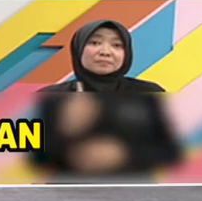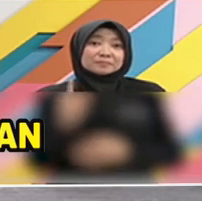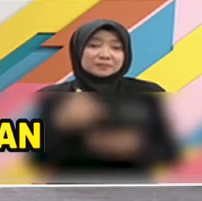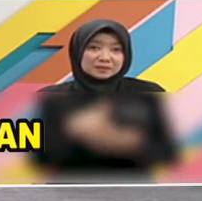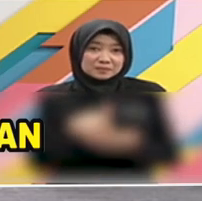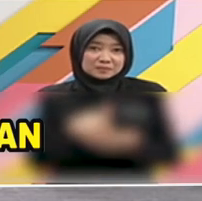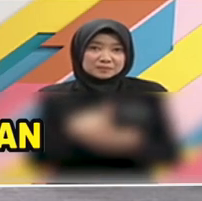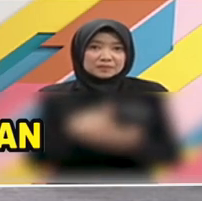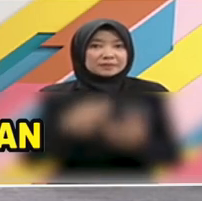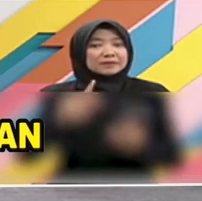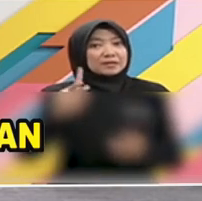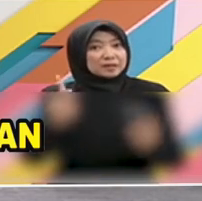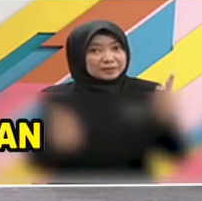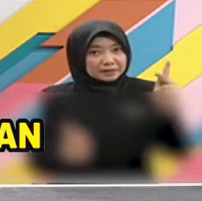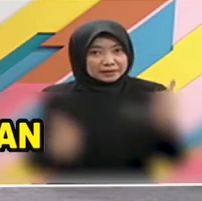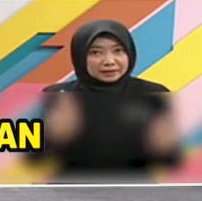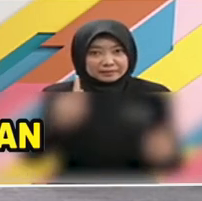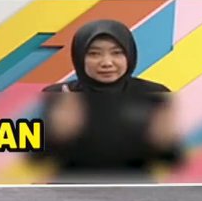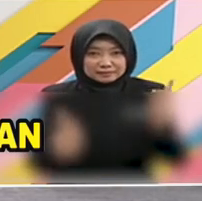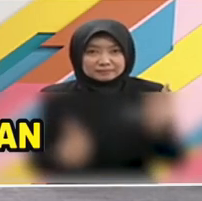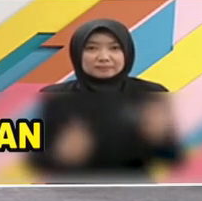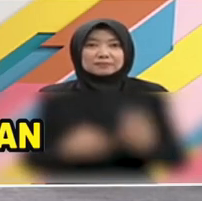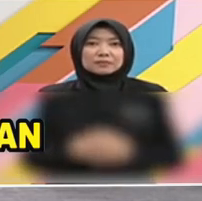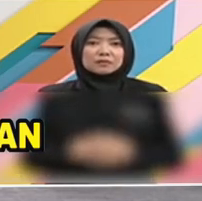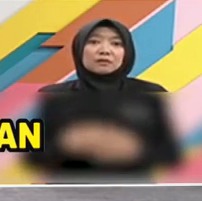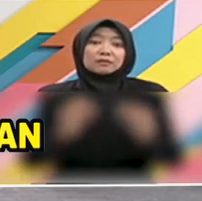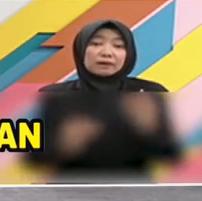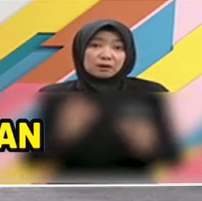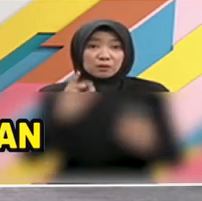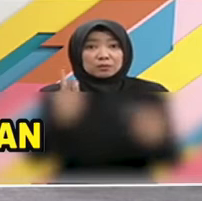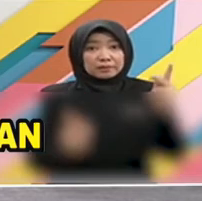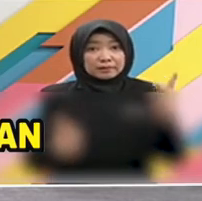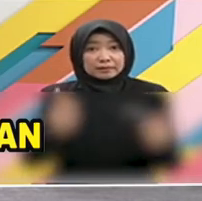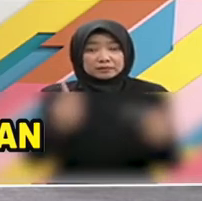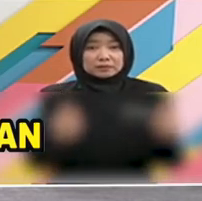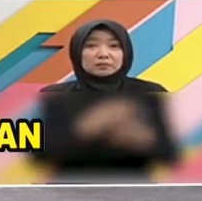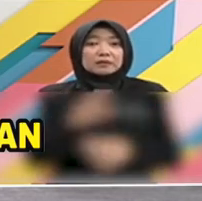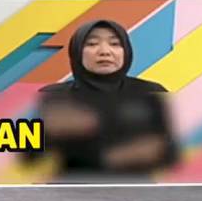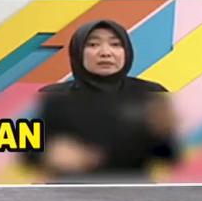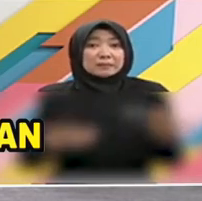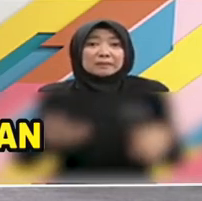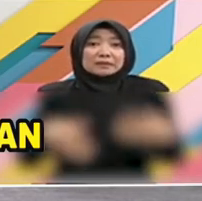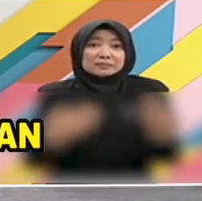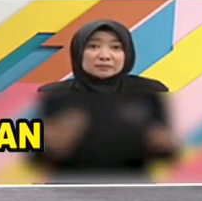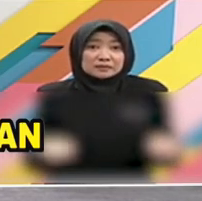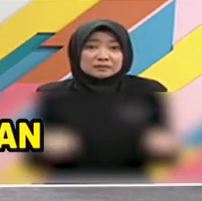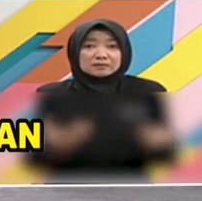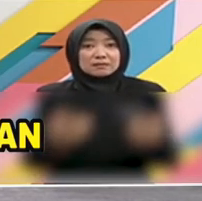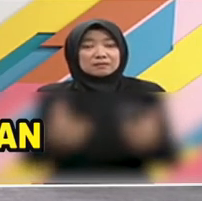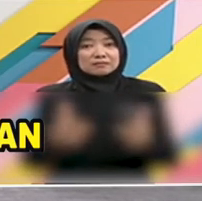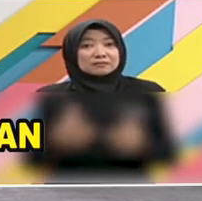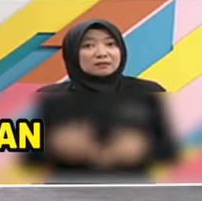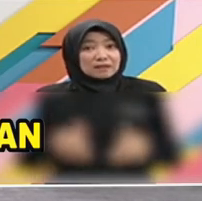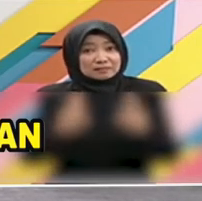kenderaan, kereta sebab alamak, kalau tak ada kereta, kalau kereta tak seimbang, habislah kita. Baiklah. Kan. Saya akan masukkan di